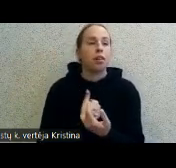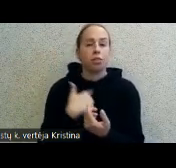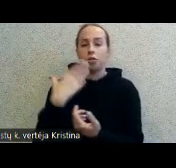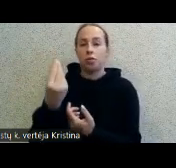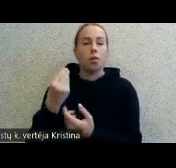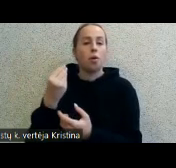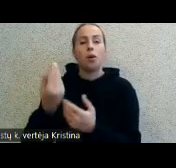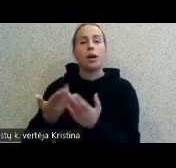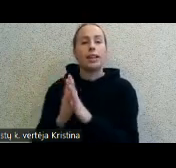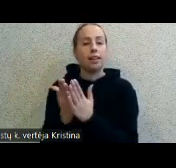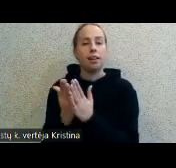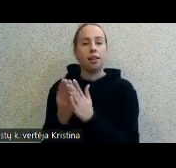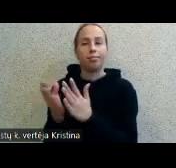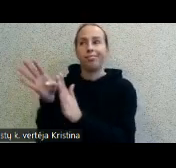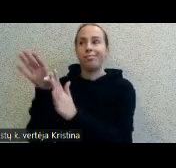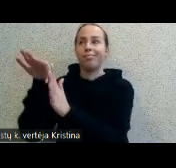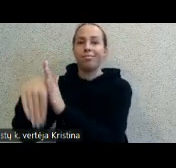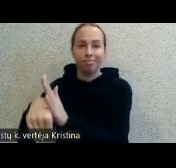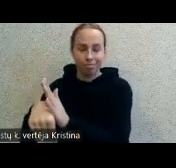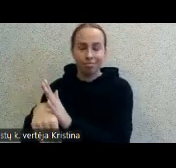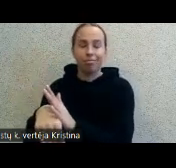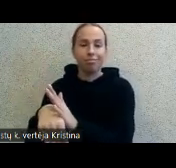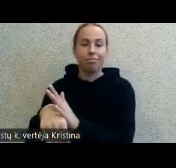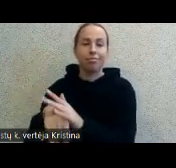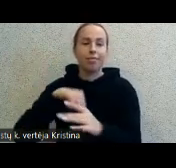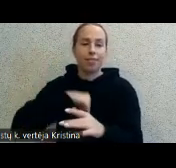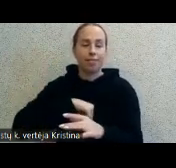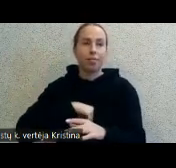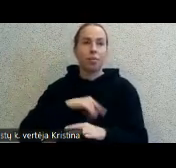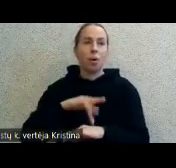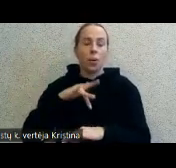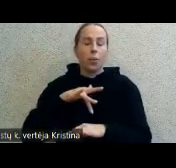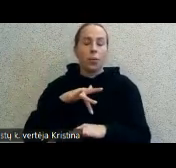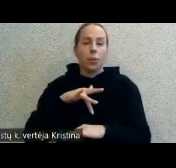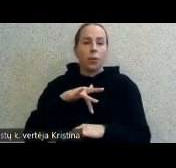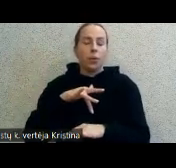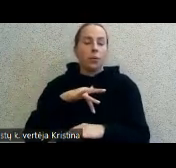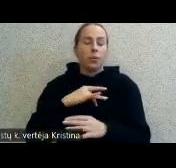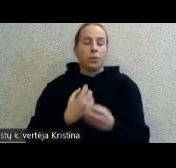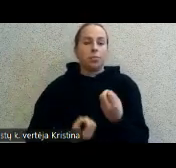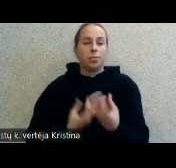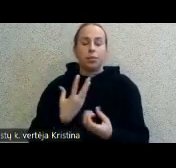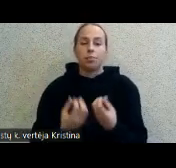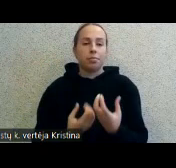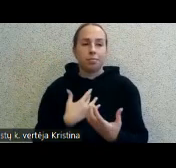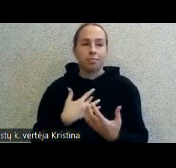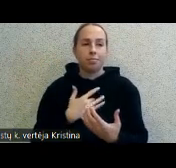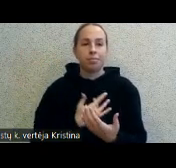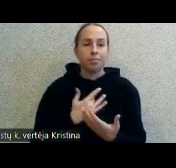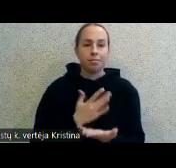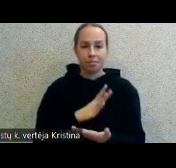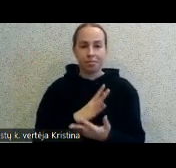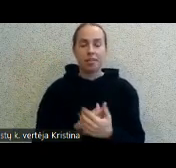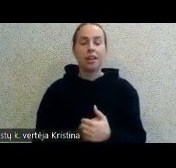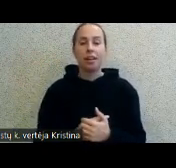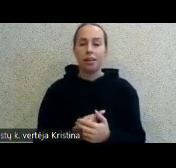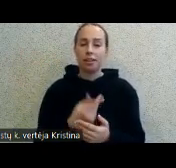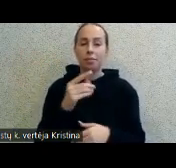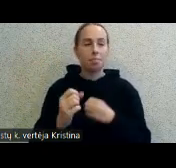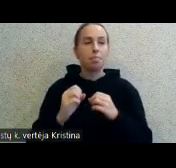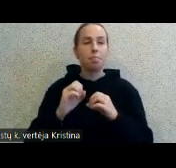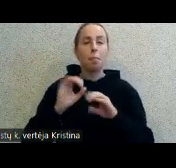pasaulį. Ir buvau labai sujaudinta. Ir iš tikrųjų visą tą pertikti yra labai sunku,